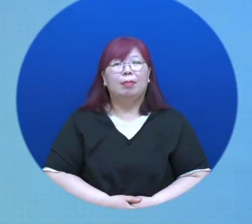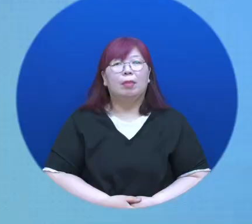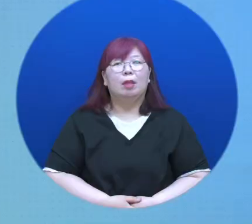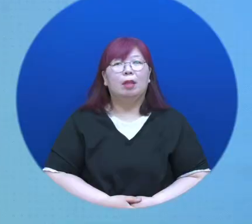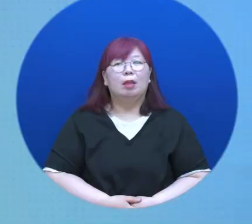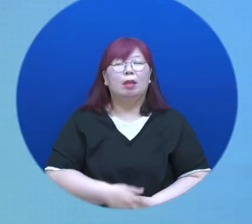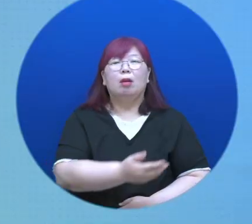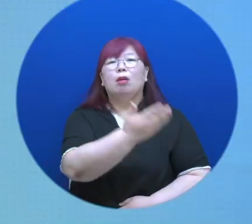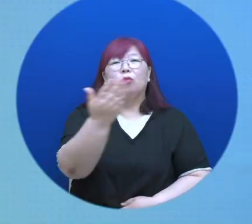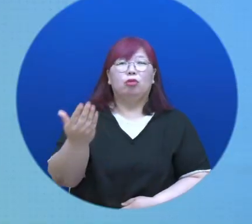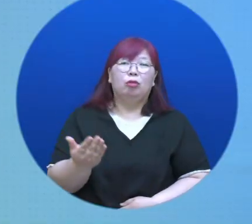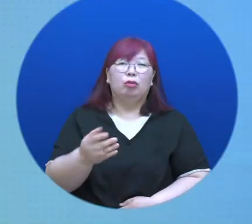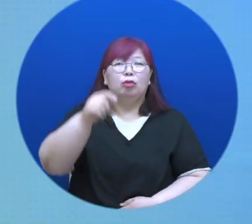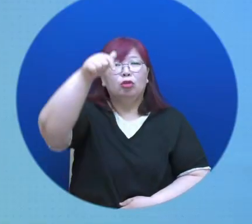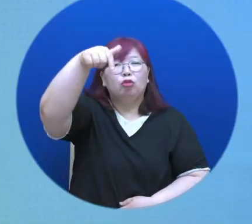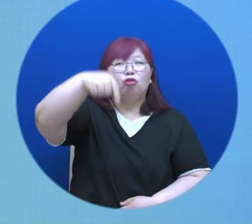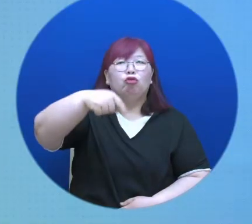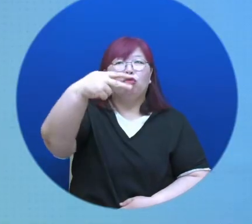구독자가